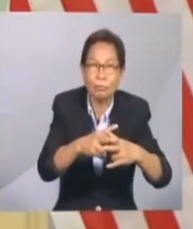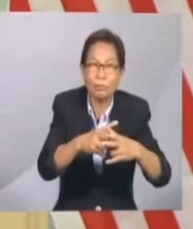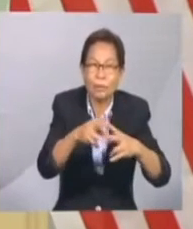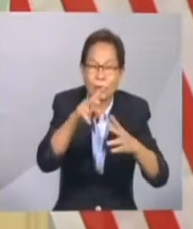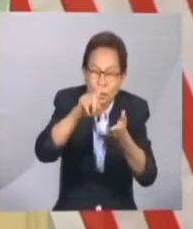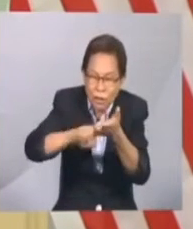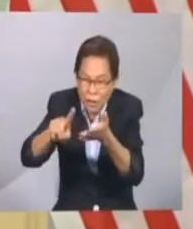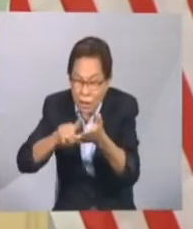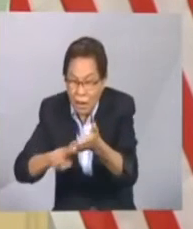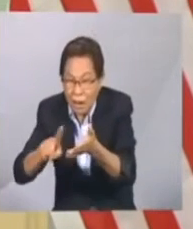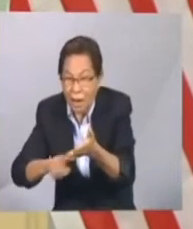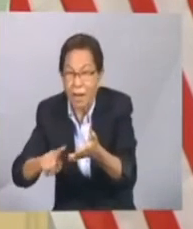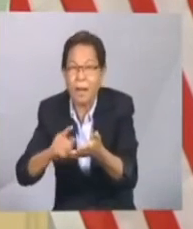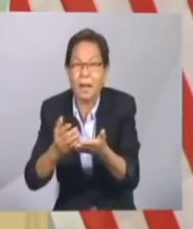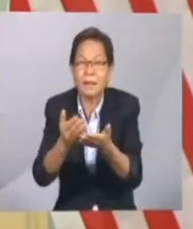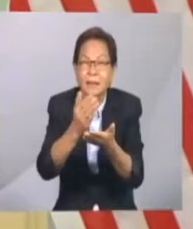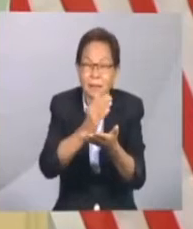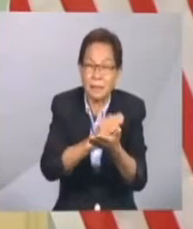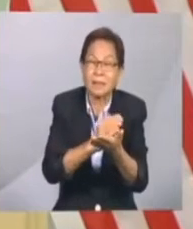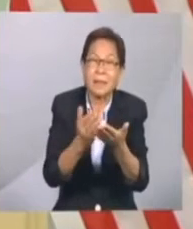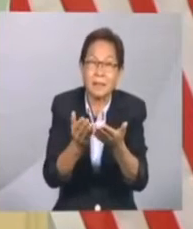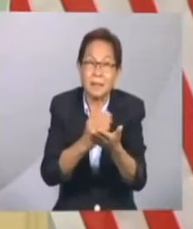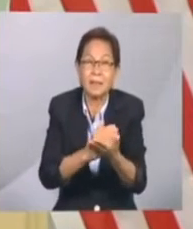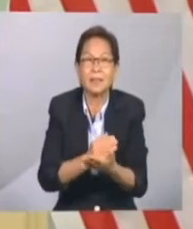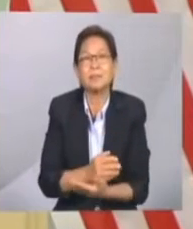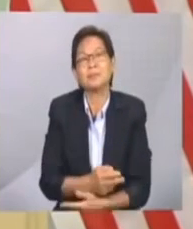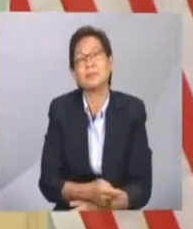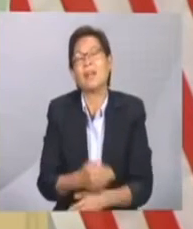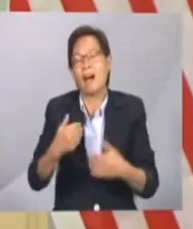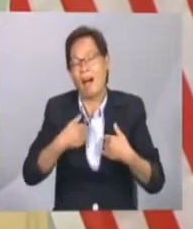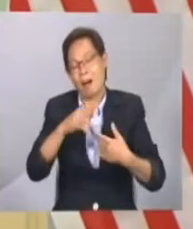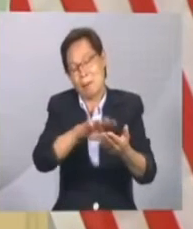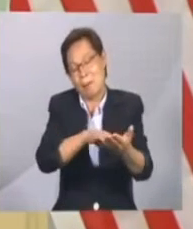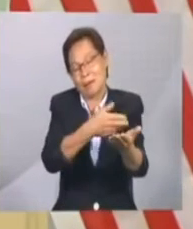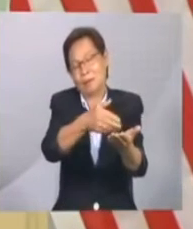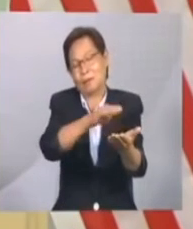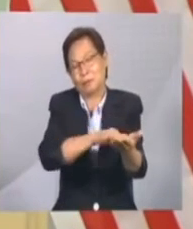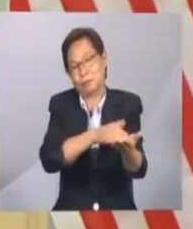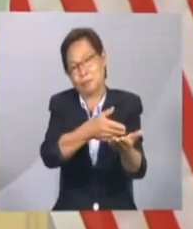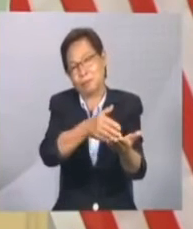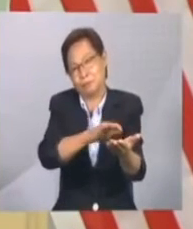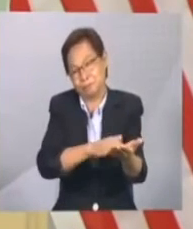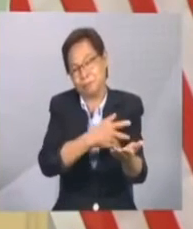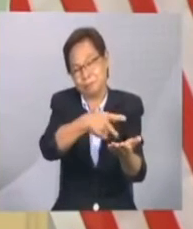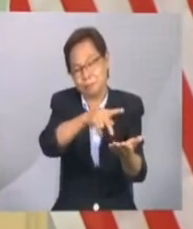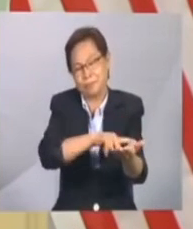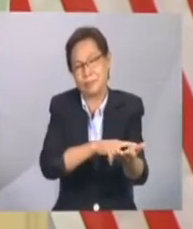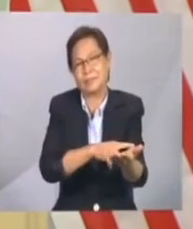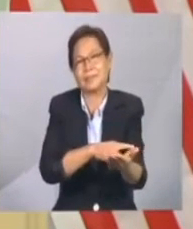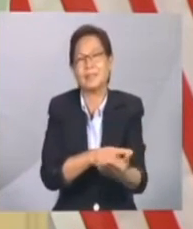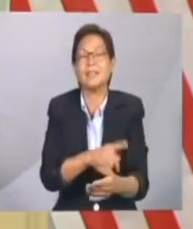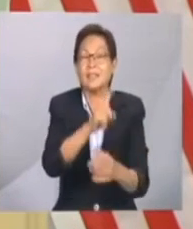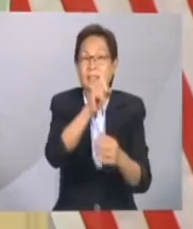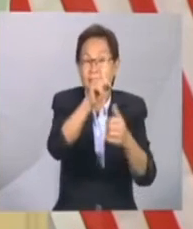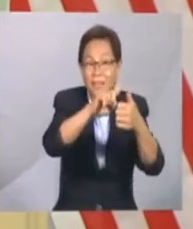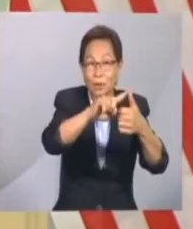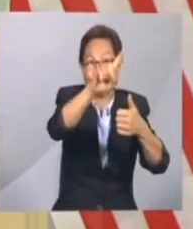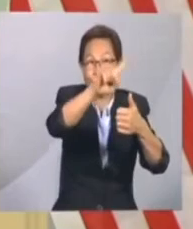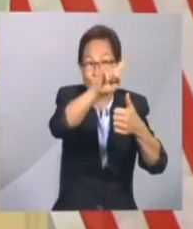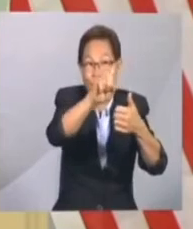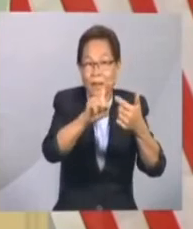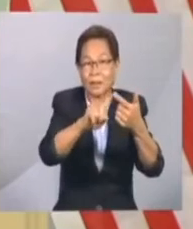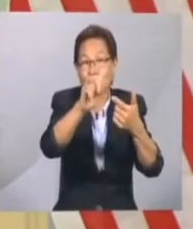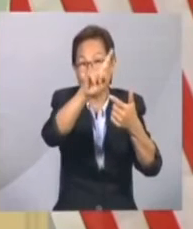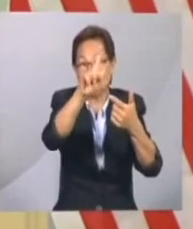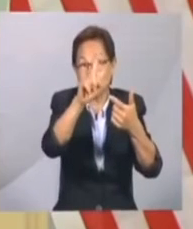you? Datuk, saya ada pantun ya. Dua tiga kucing berlari, manakan sama si kucing belang. Dua soalan sudah saya beri. Ha,